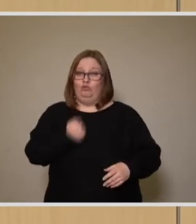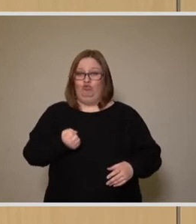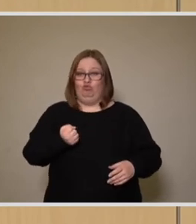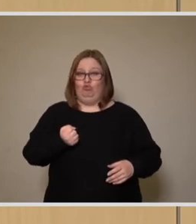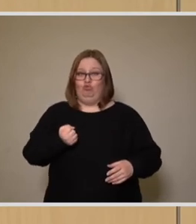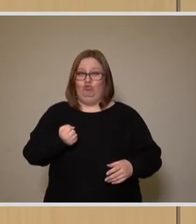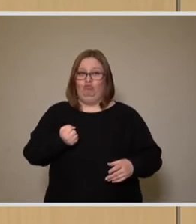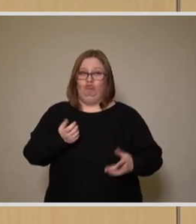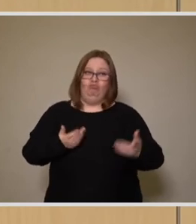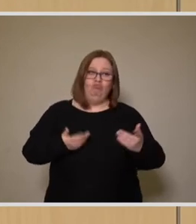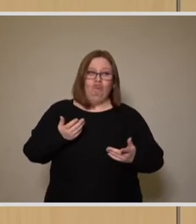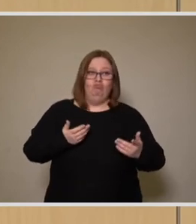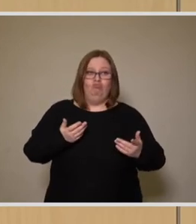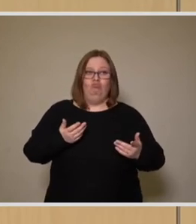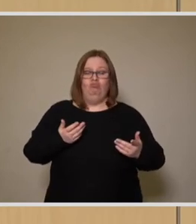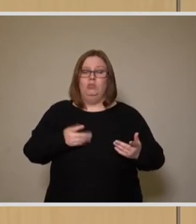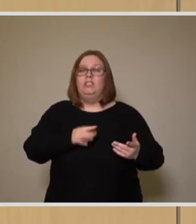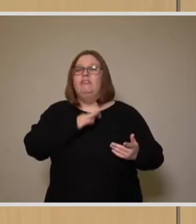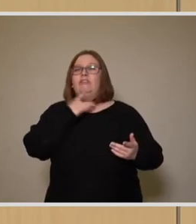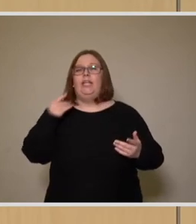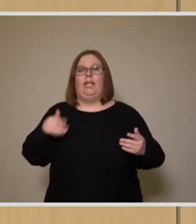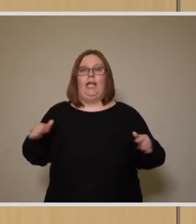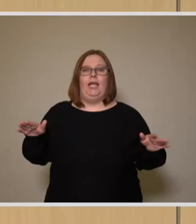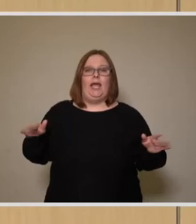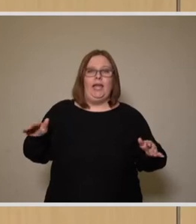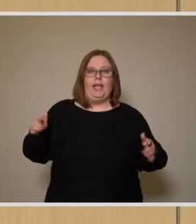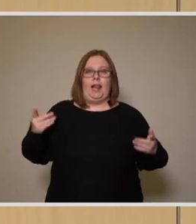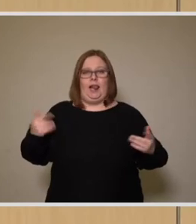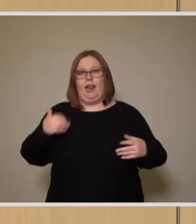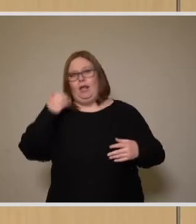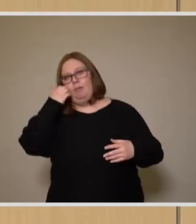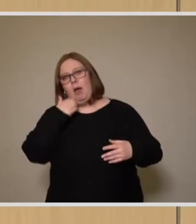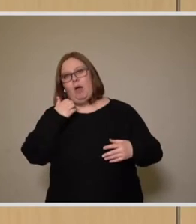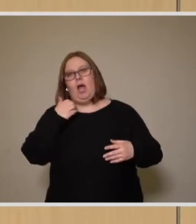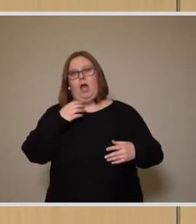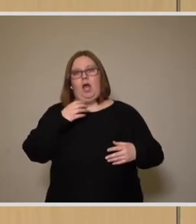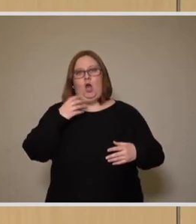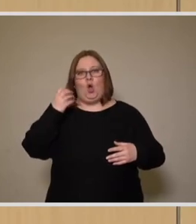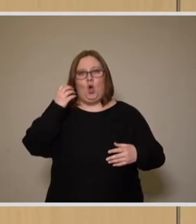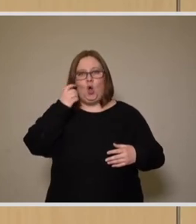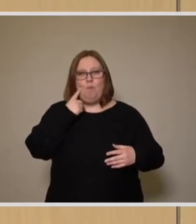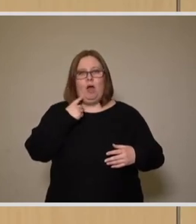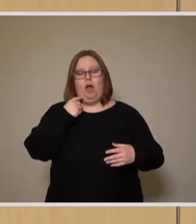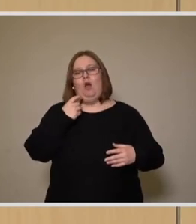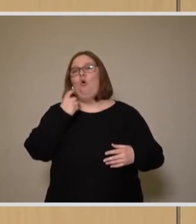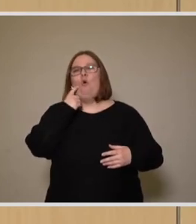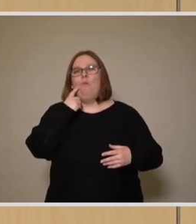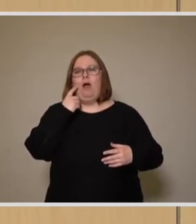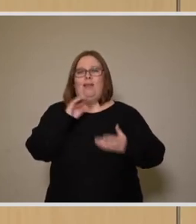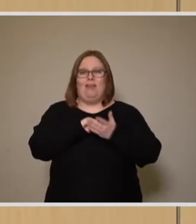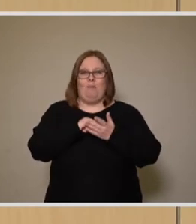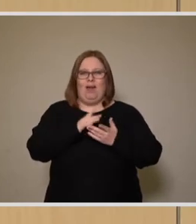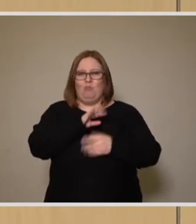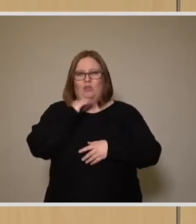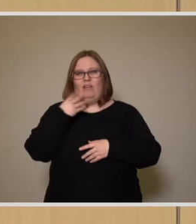freuen, wenn man ganz viele Enkel, Kinder, Mamas, Omas, Opas dort sehen würde. Also